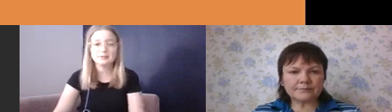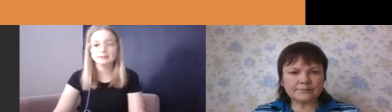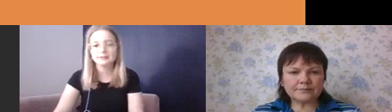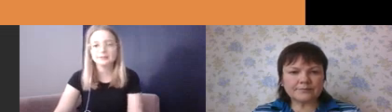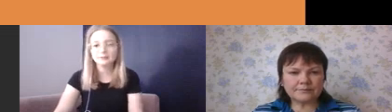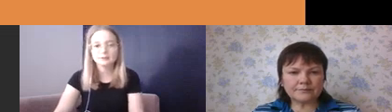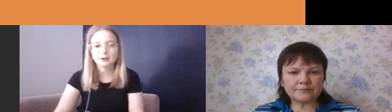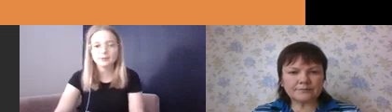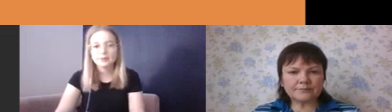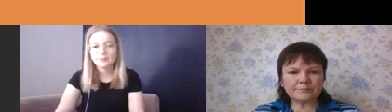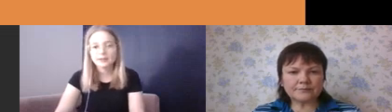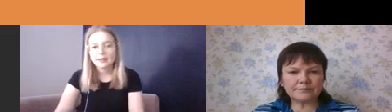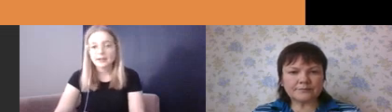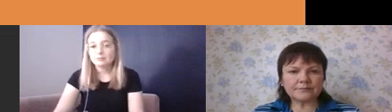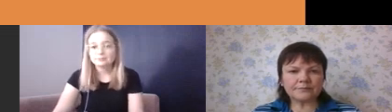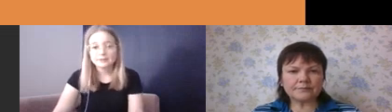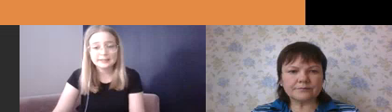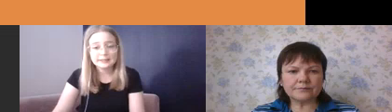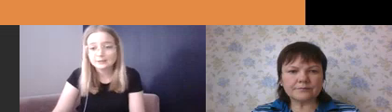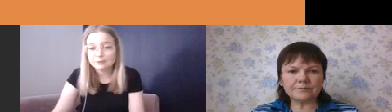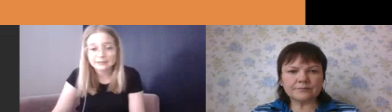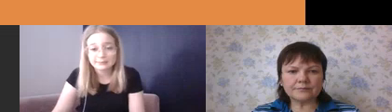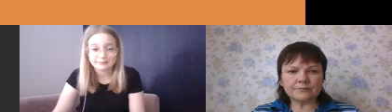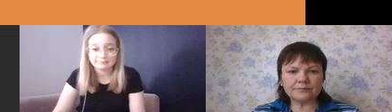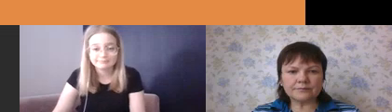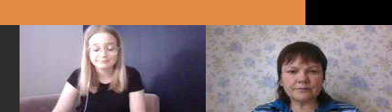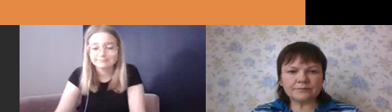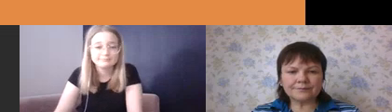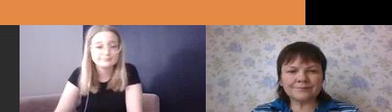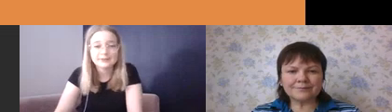hakkab mingid mõtteid liigutama. Ja lihtne